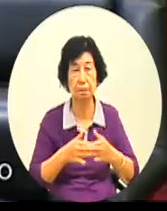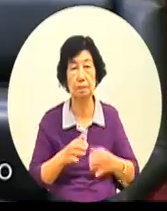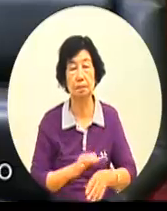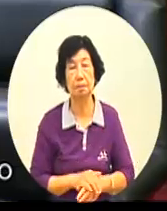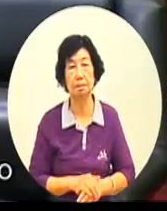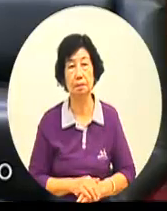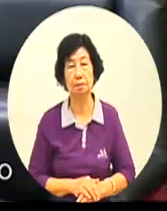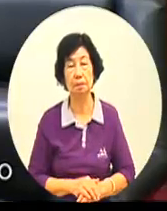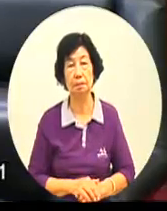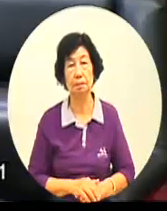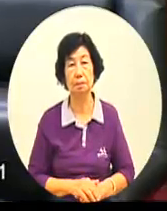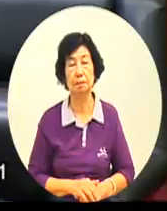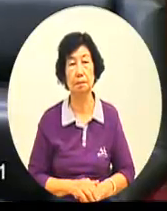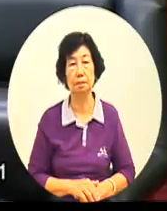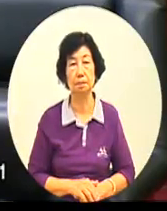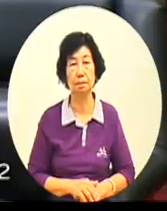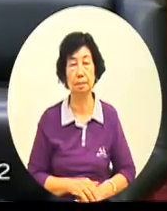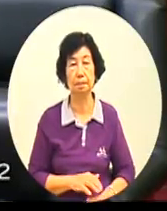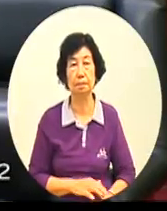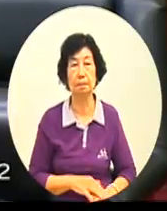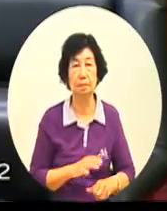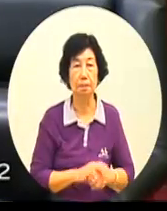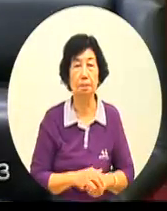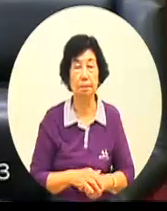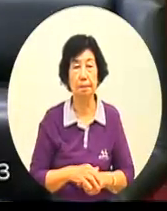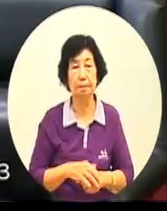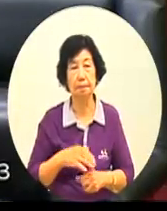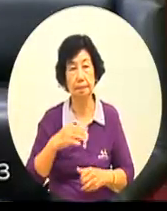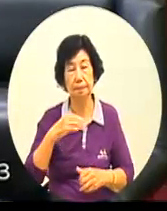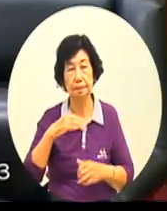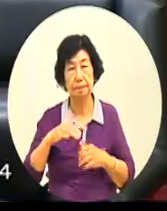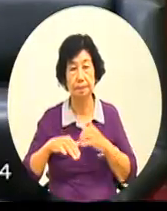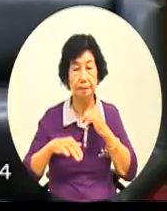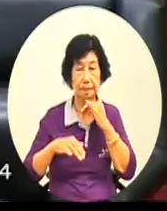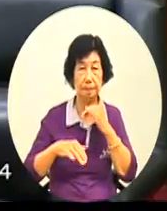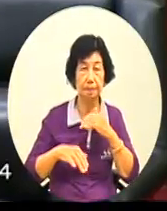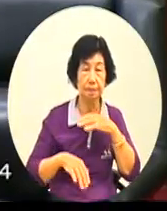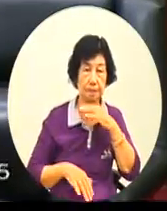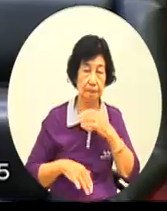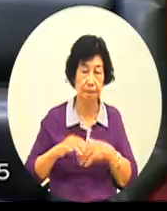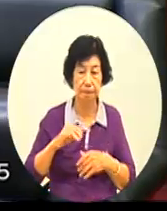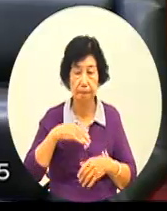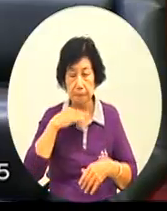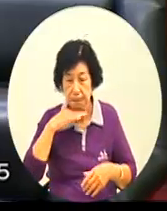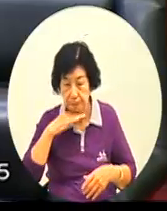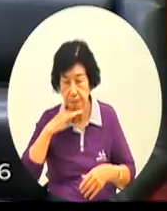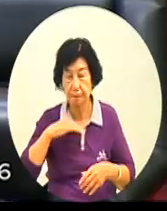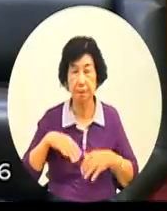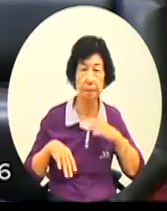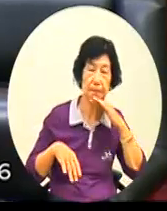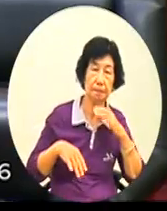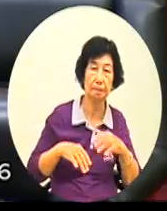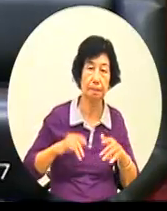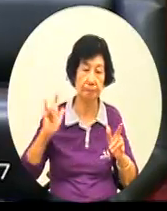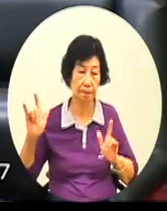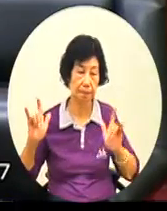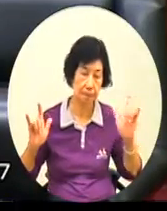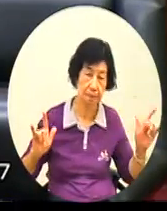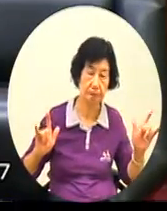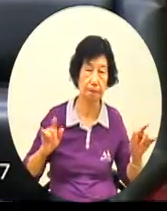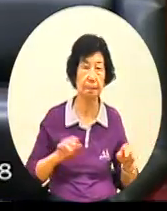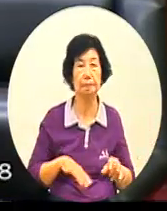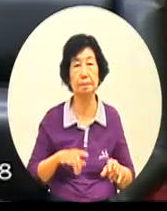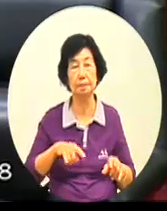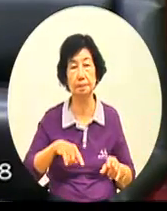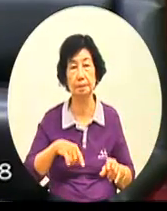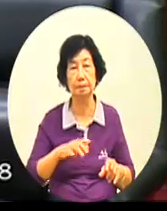要左等右等，左盼右盼，到最后的零，到最后什么也没有哦。那我